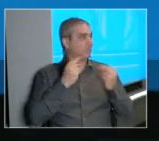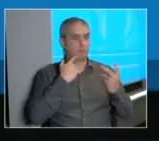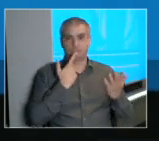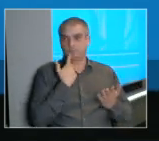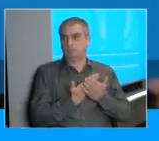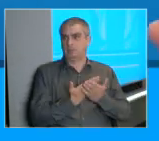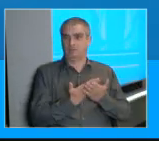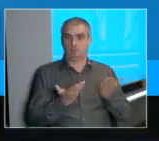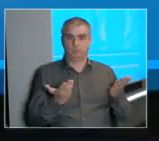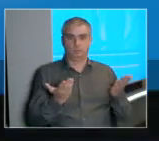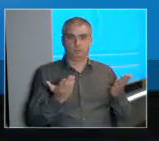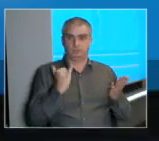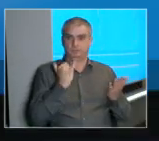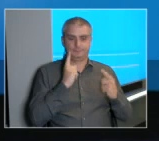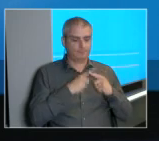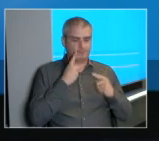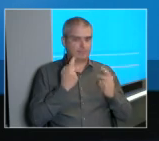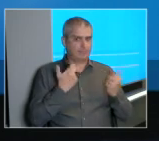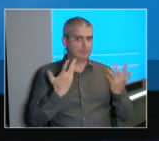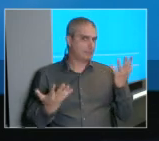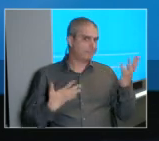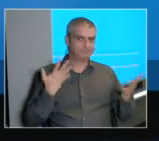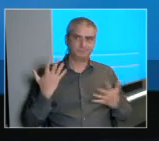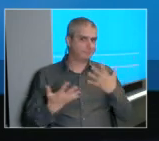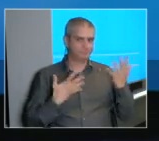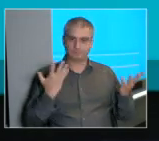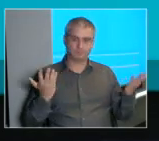התוודות לגמרי. כן, בדיוק. זה קצת ככה...